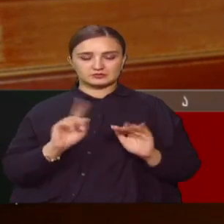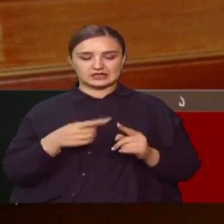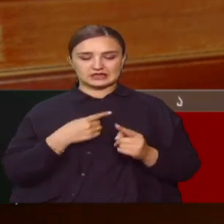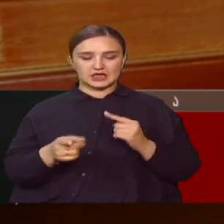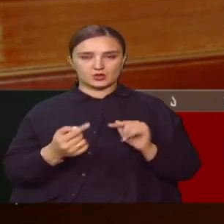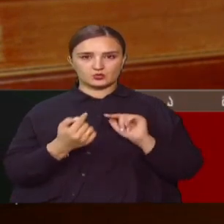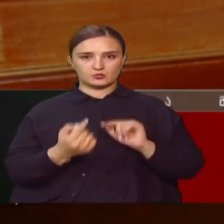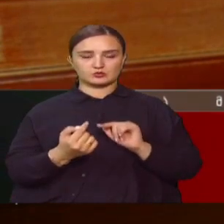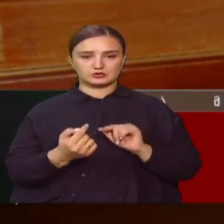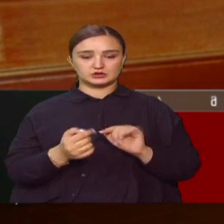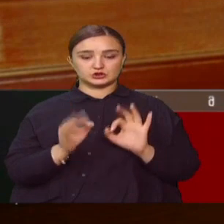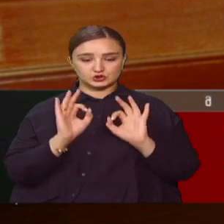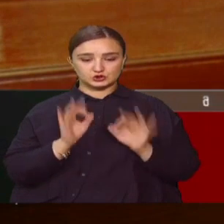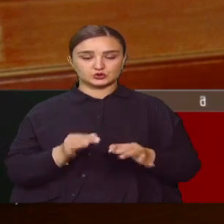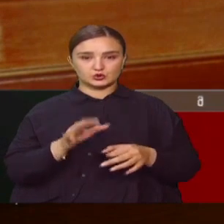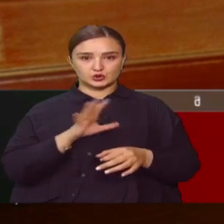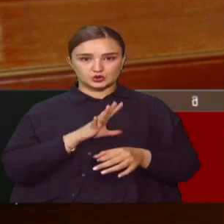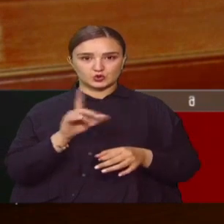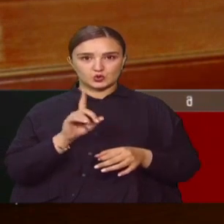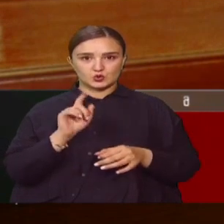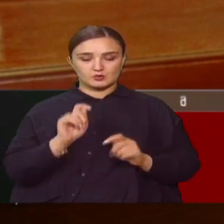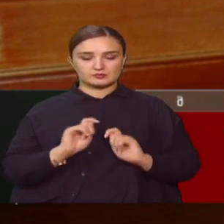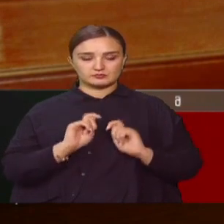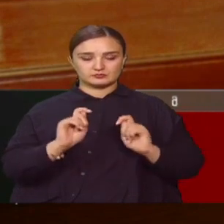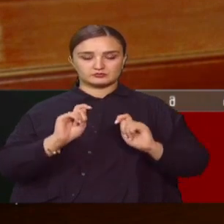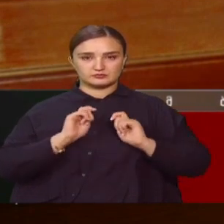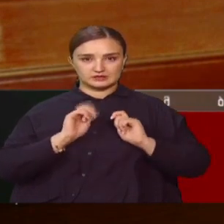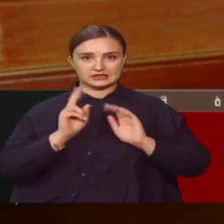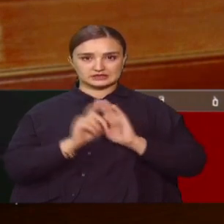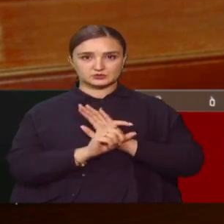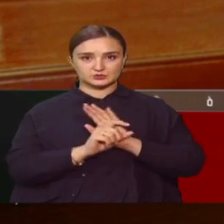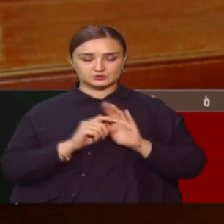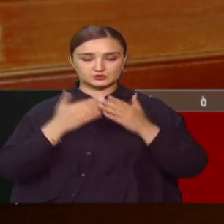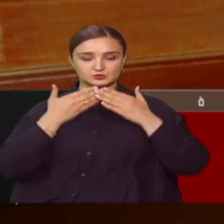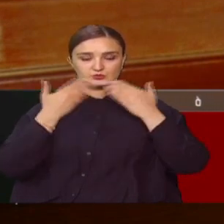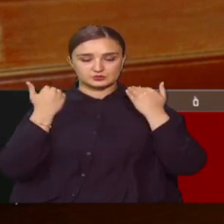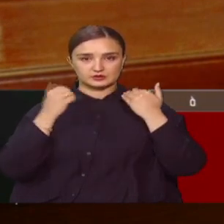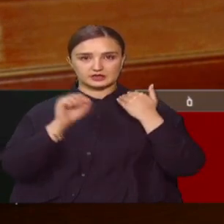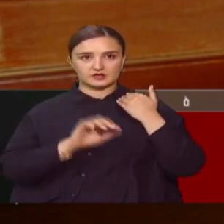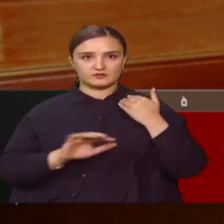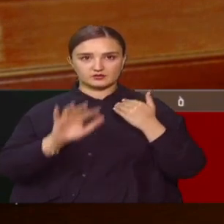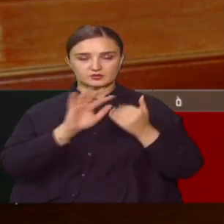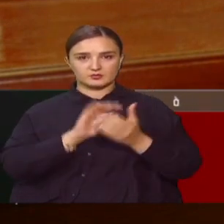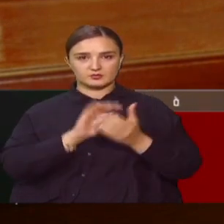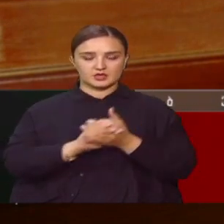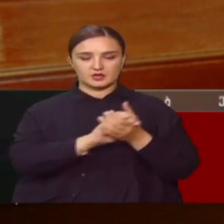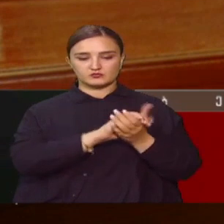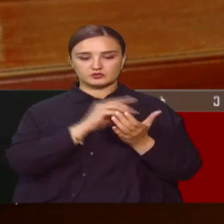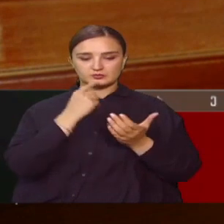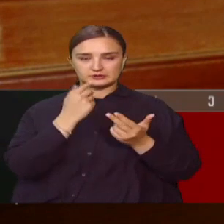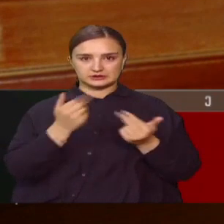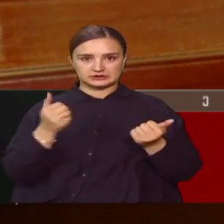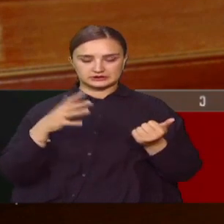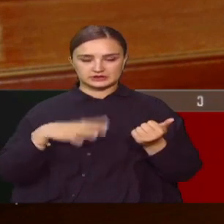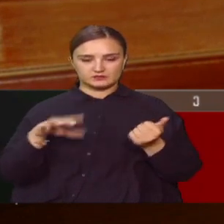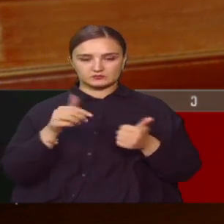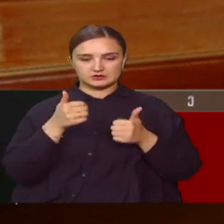radikaluri opozitsia. Sori iqo ro ar mugadniches statusi, tuntsa evrokavshima tkva ro sakartvelos ratkma unda kargat